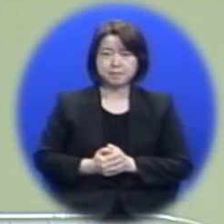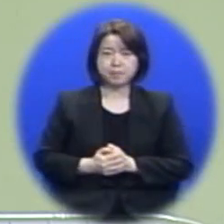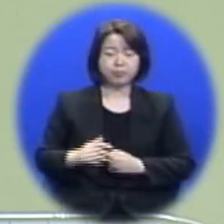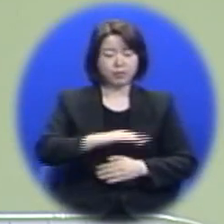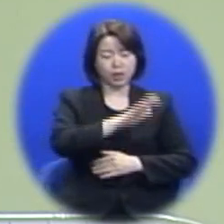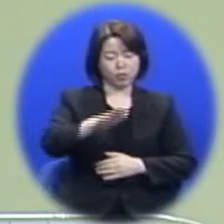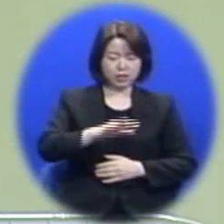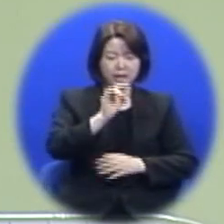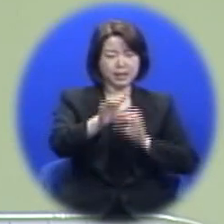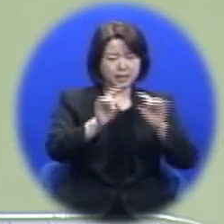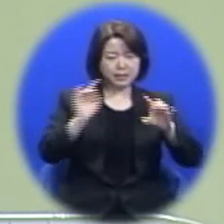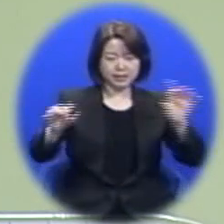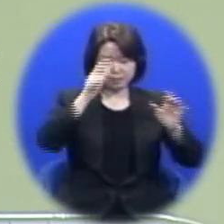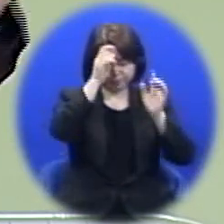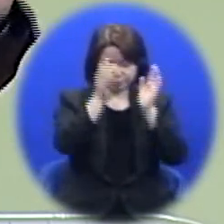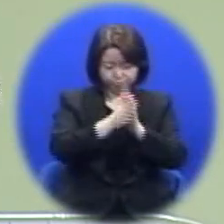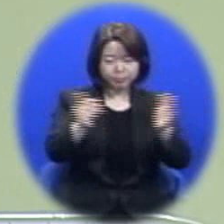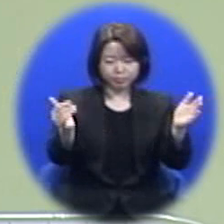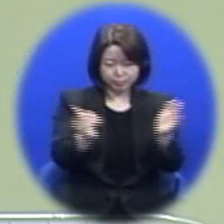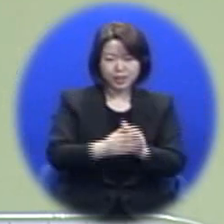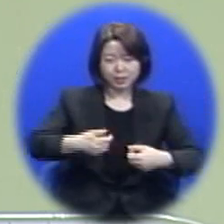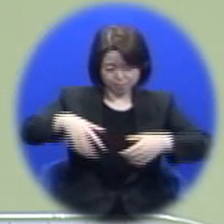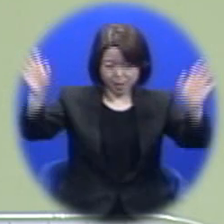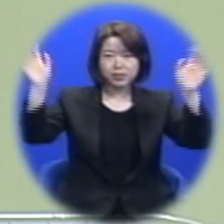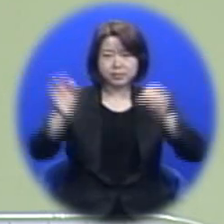우리 각자 기도하고 끝냅시다